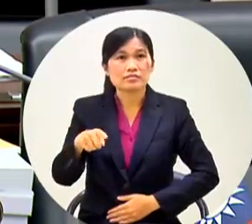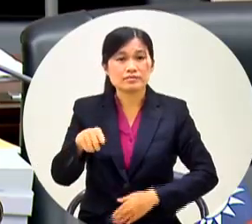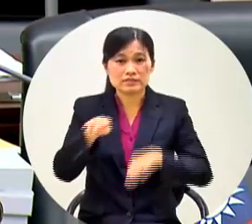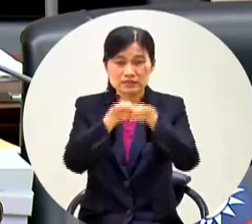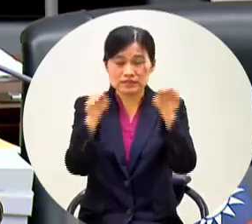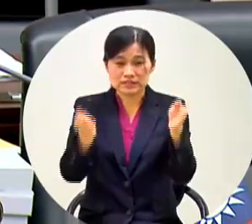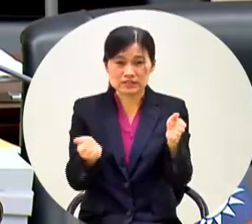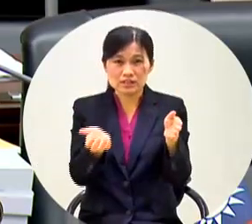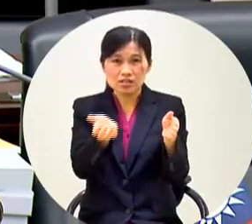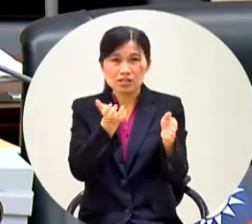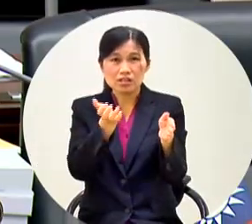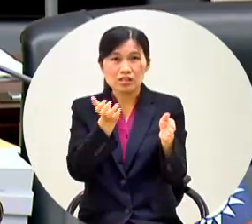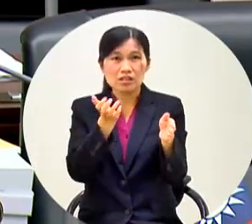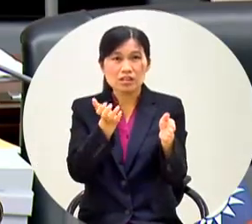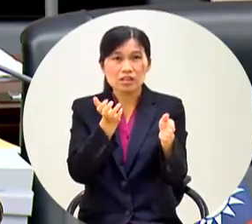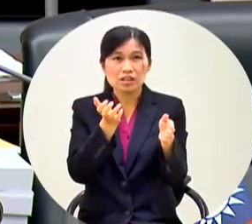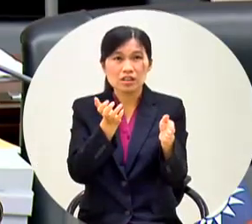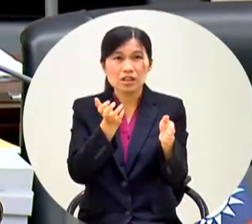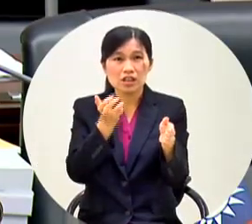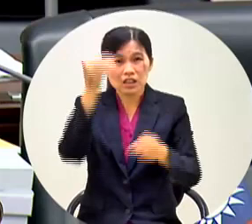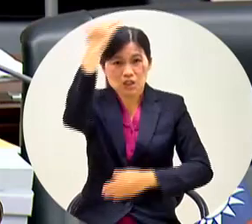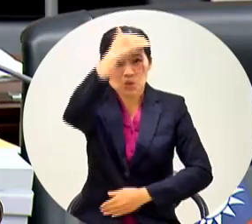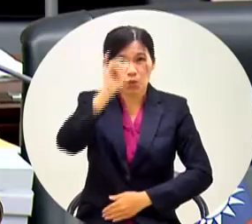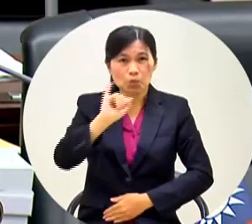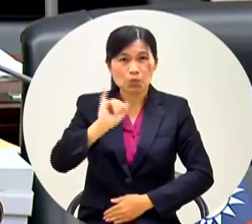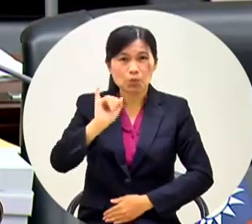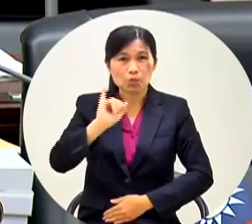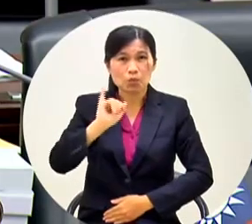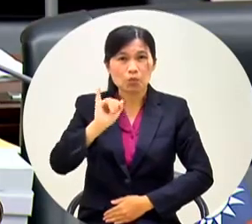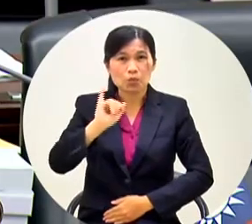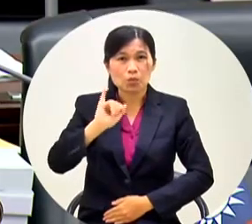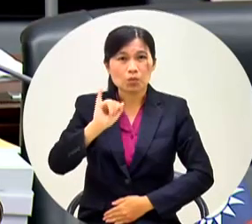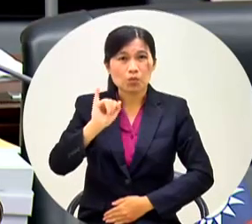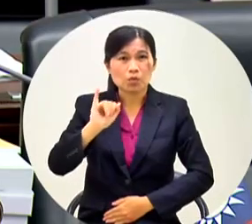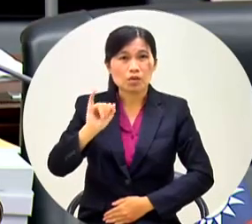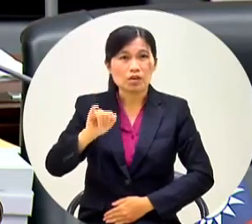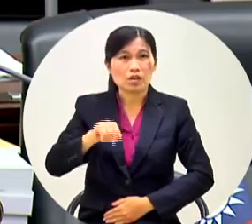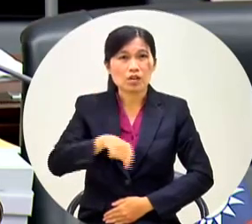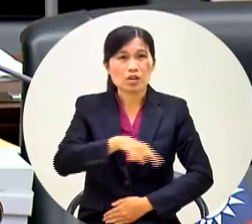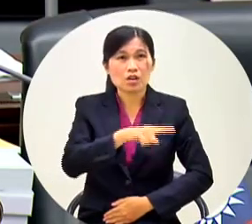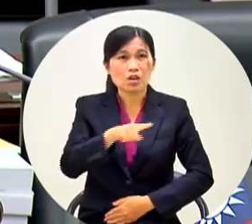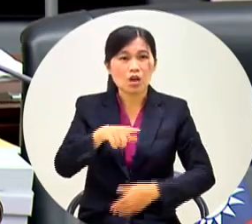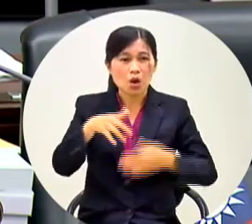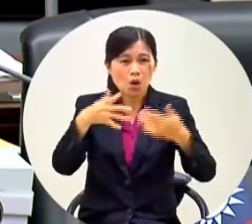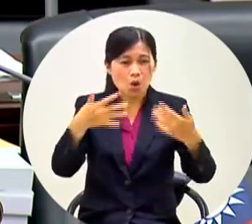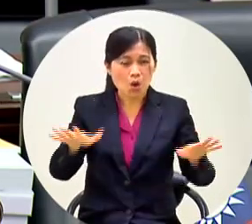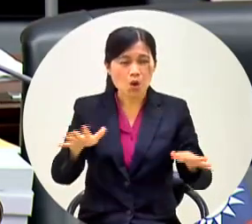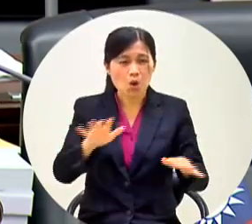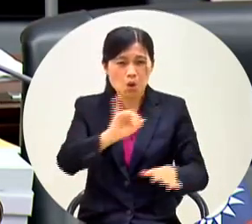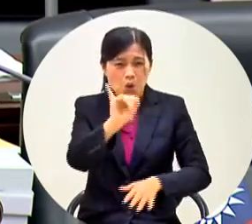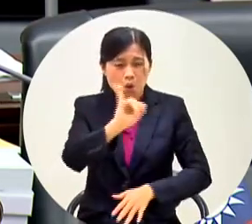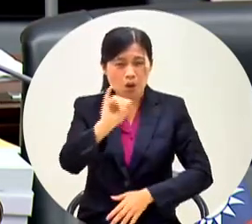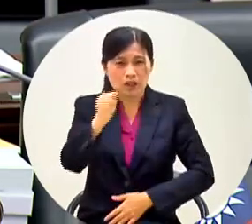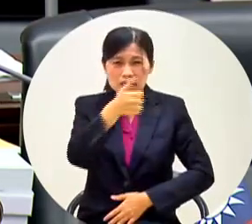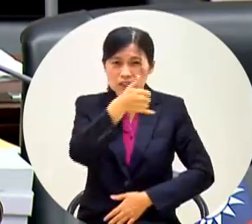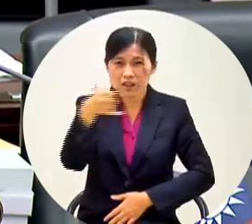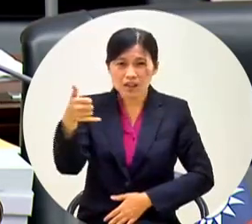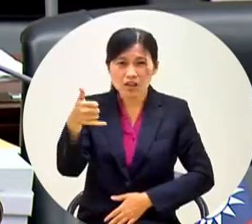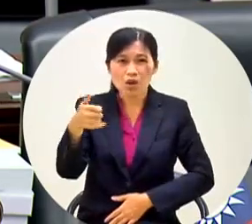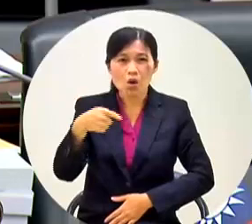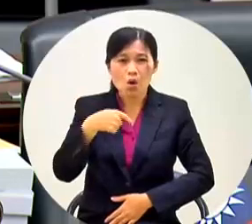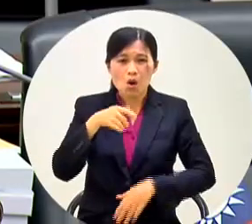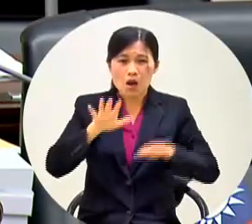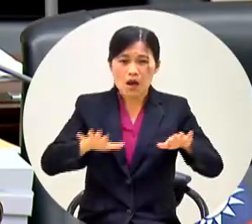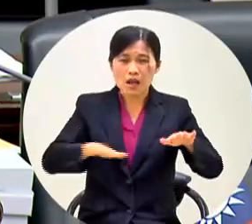郑梦茹议员， 哎， 我们多位的女性议员在现场。是我们都是要表达什